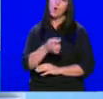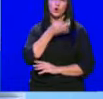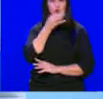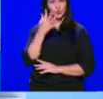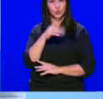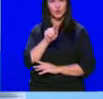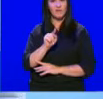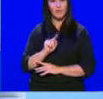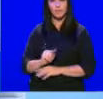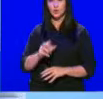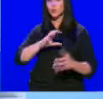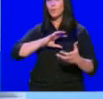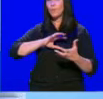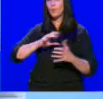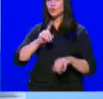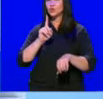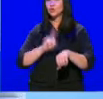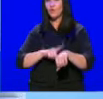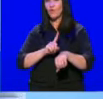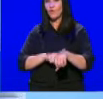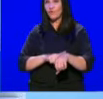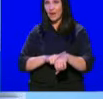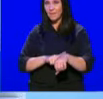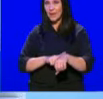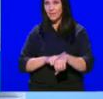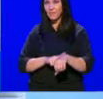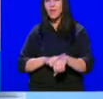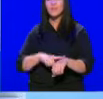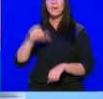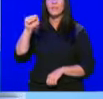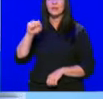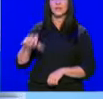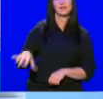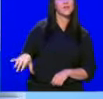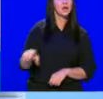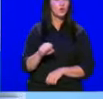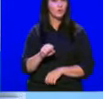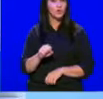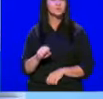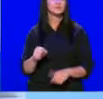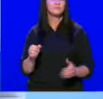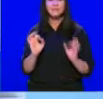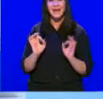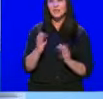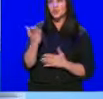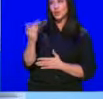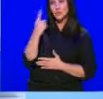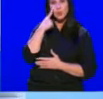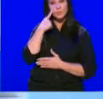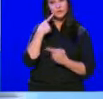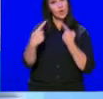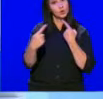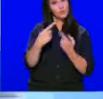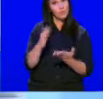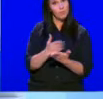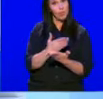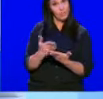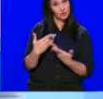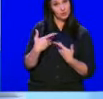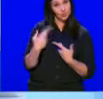осигури въпросното политическо време на партийните ръководства, така, щото те да се опитат да разговарят помежду